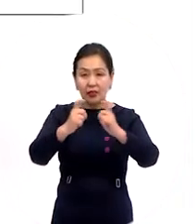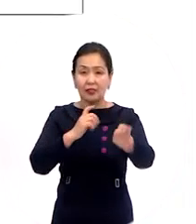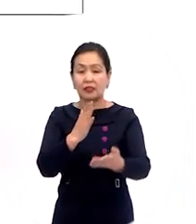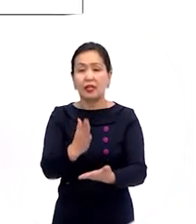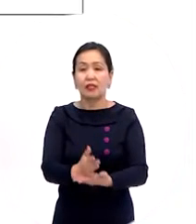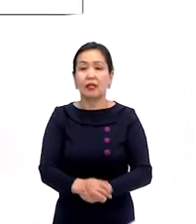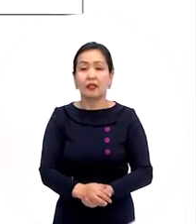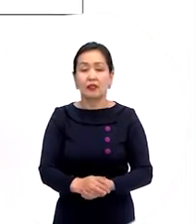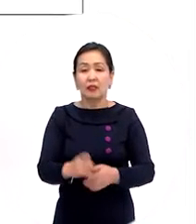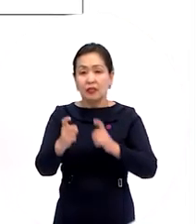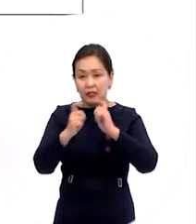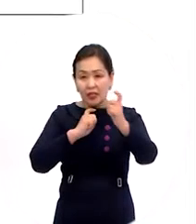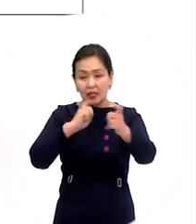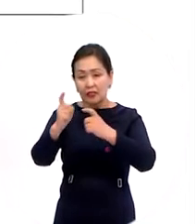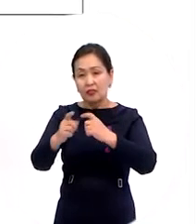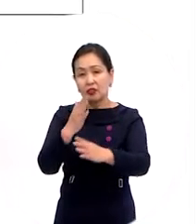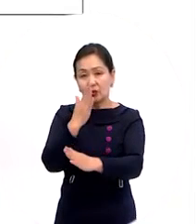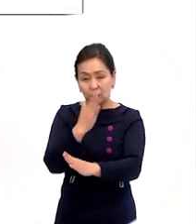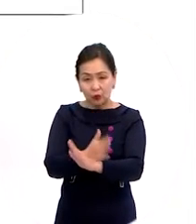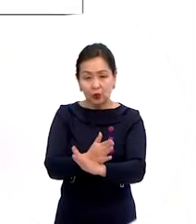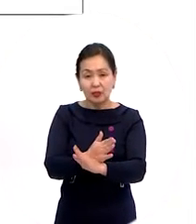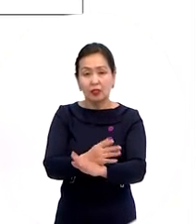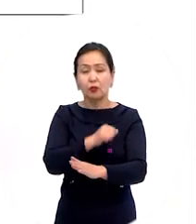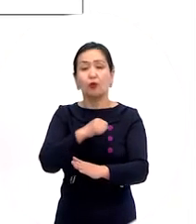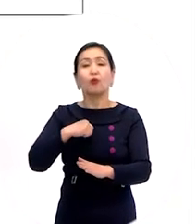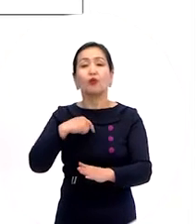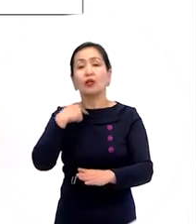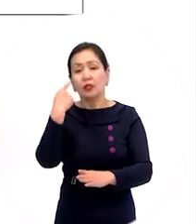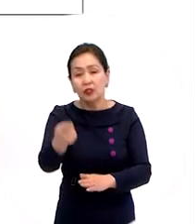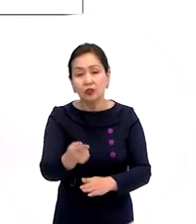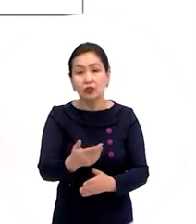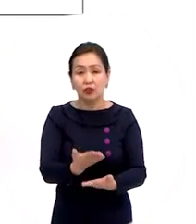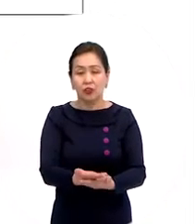сайн ярилцаарай. Ярилцснаа өөрөө хэлж өгөөрэй.